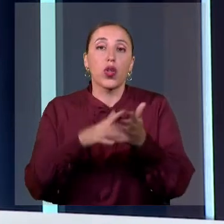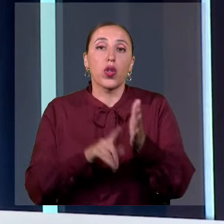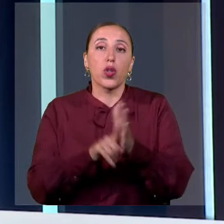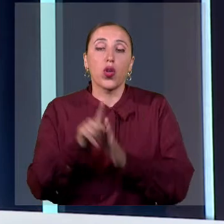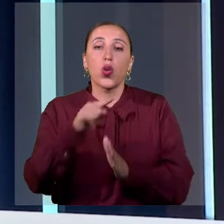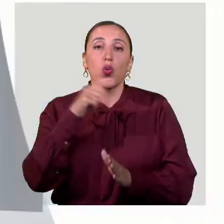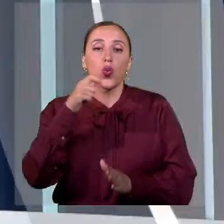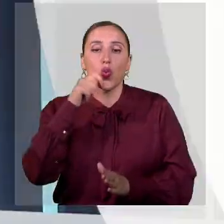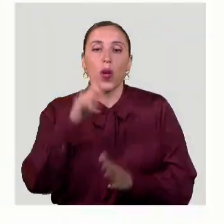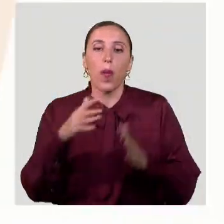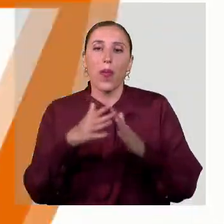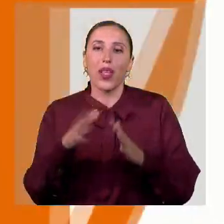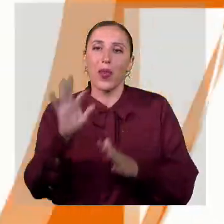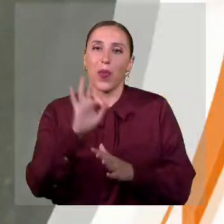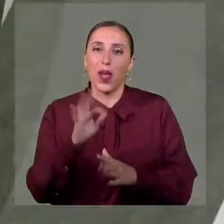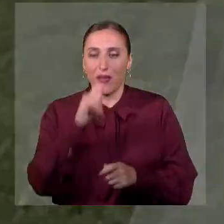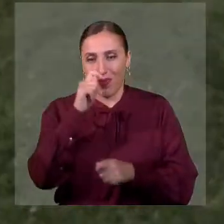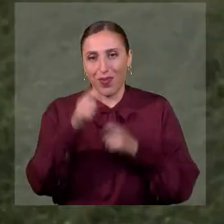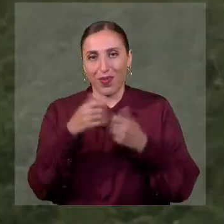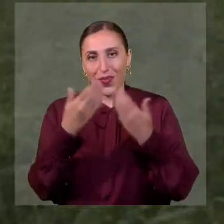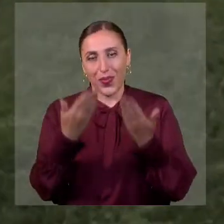անդրադառնանք։